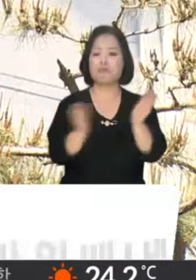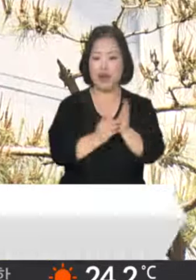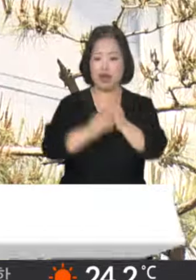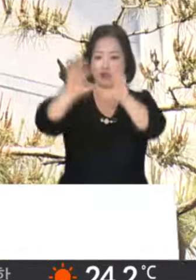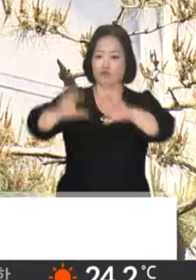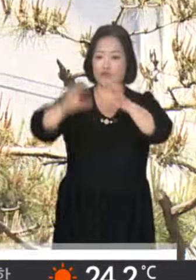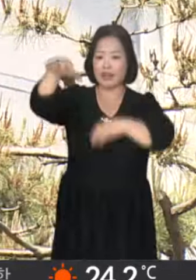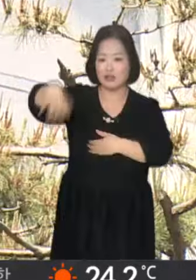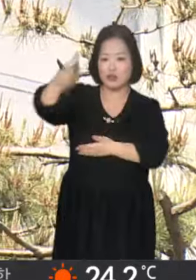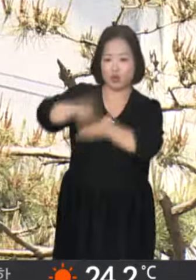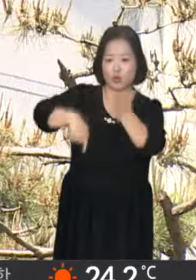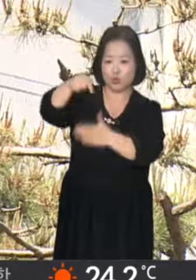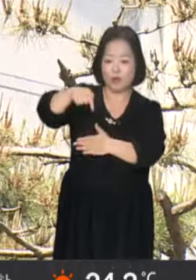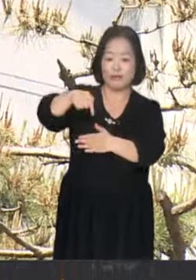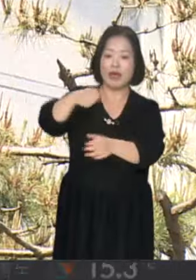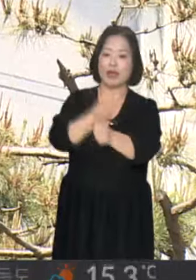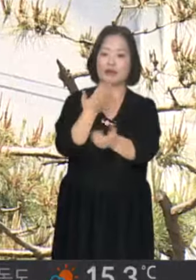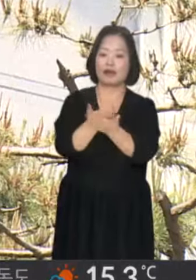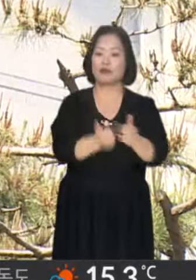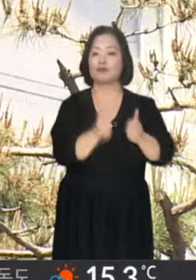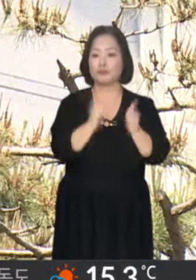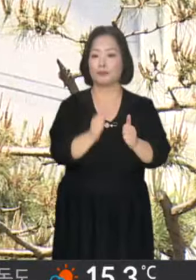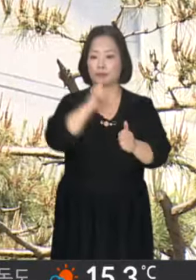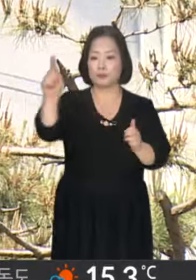국가를 상대로 소송을 제기했습니다